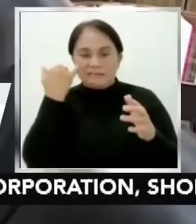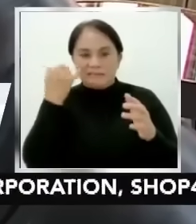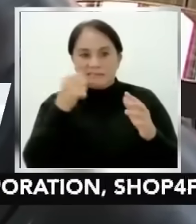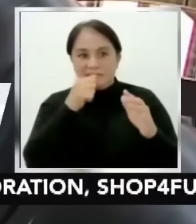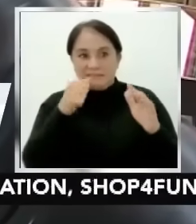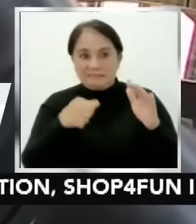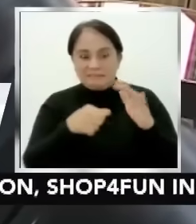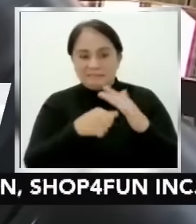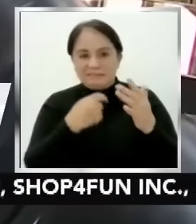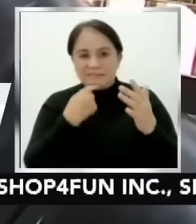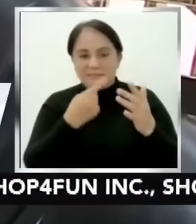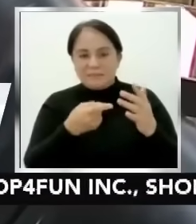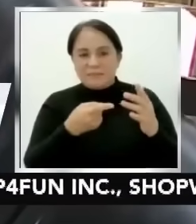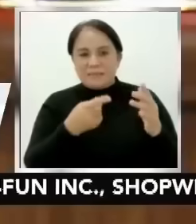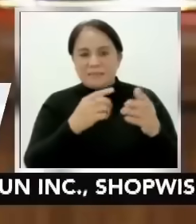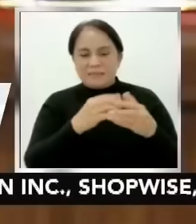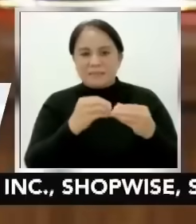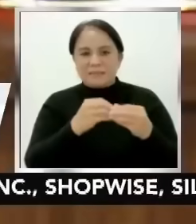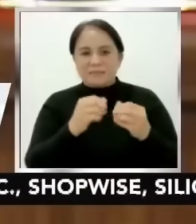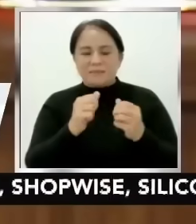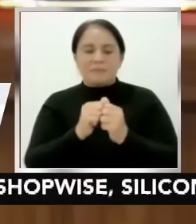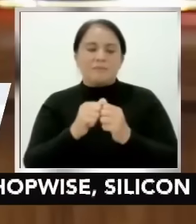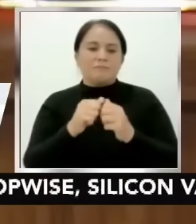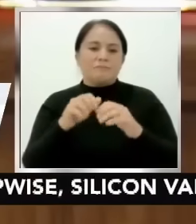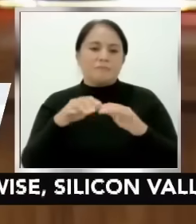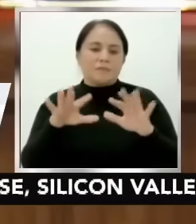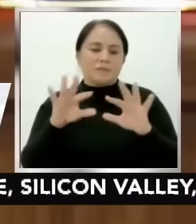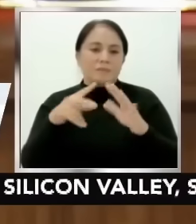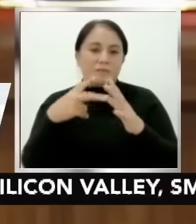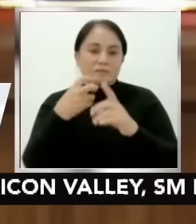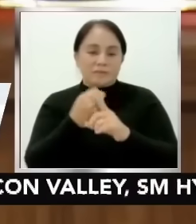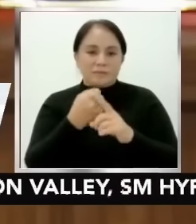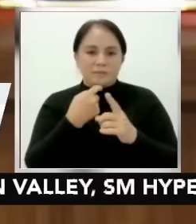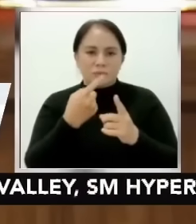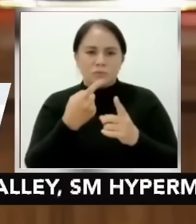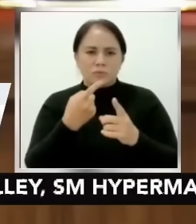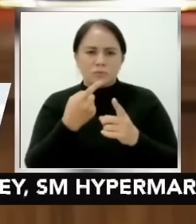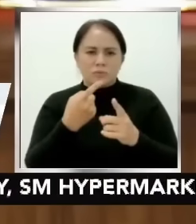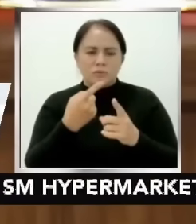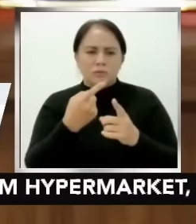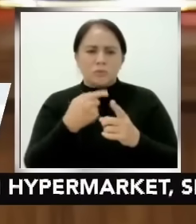sinabi ng ilang kaanak ng mga biktima. We did our job by